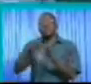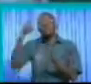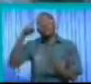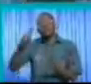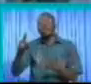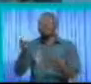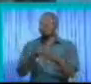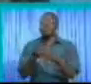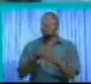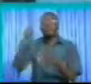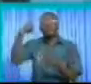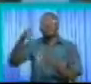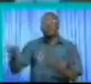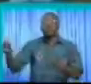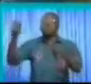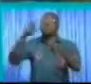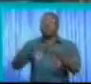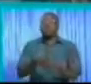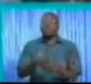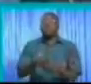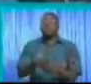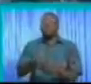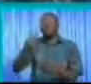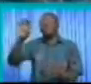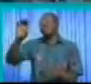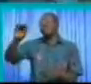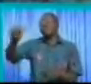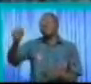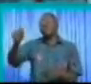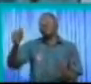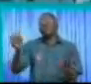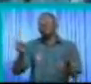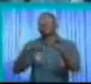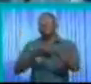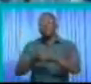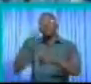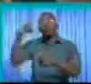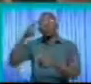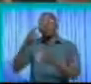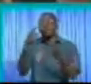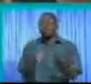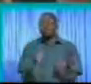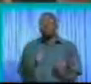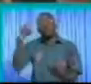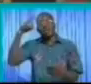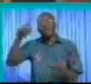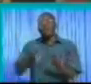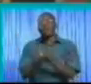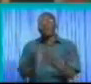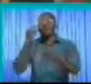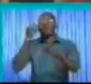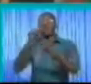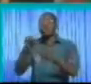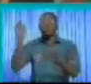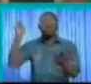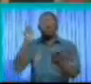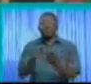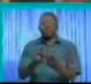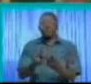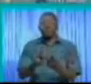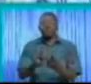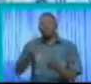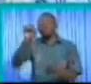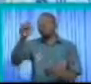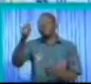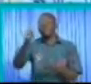doyens en matière de participation. À cette 10e édition, il est présent avec des objectifs bien précis. Le site aujourd'hui, 10